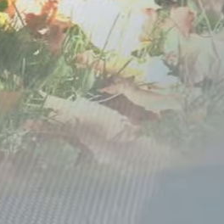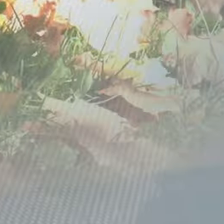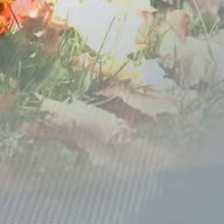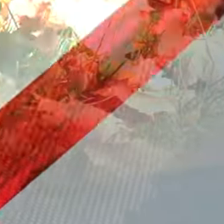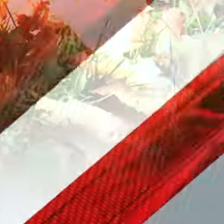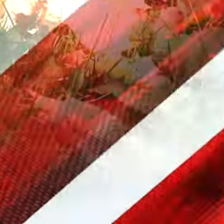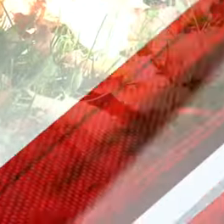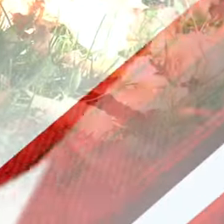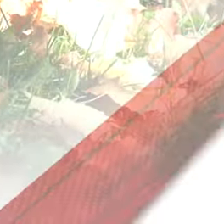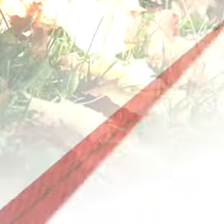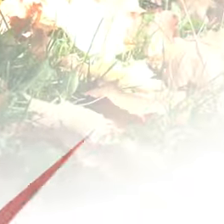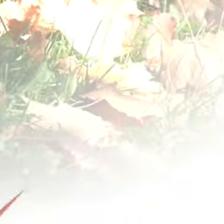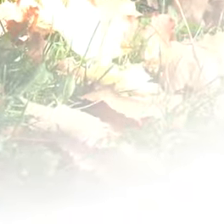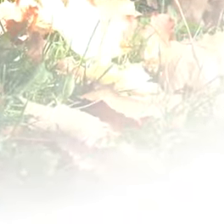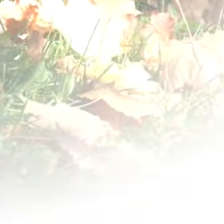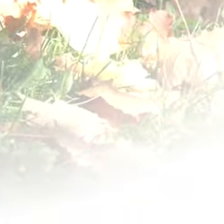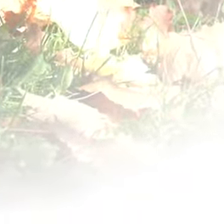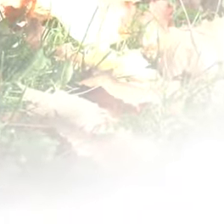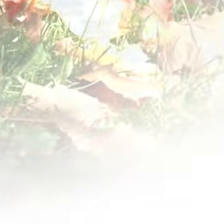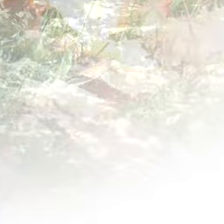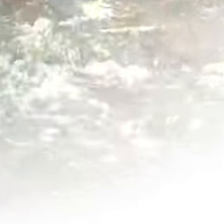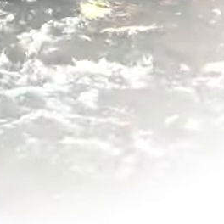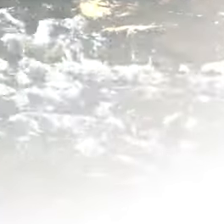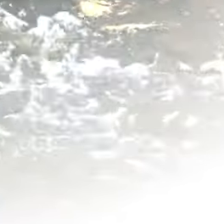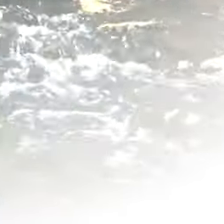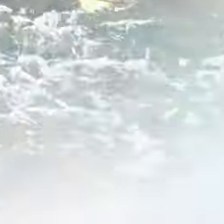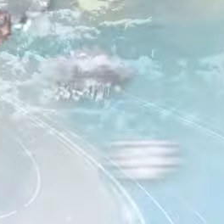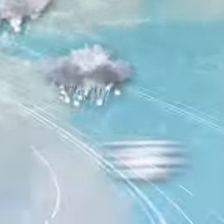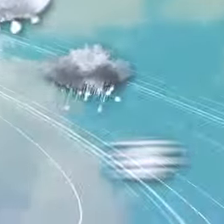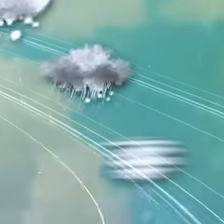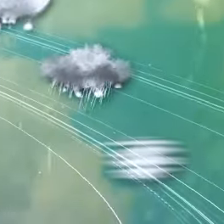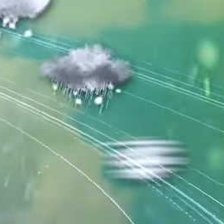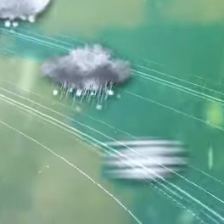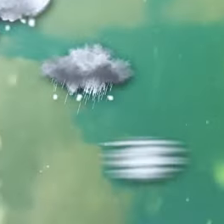3 хвіліны і складзе 8 гадзін 38 хвілін.